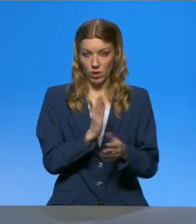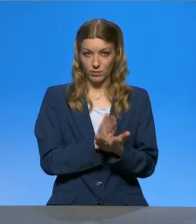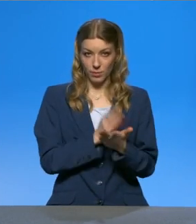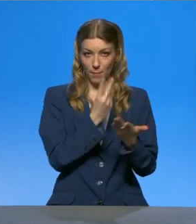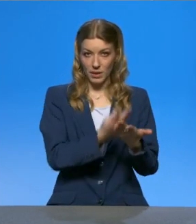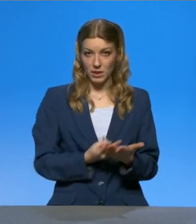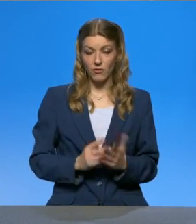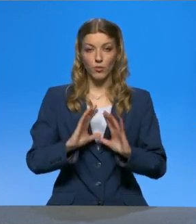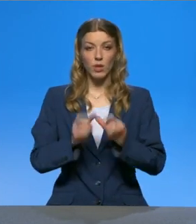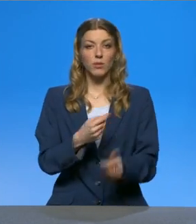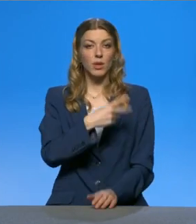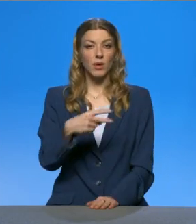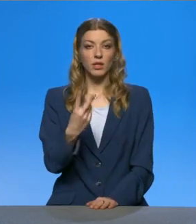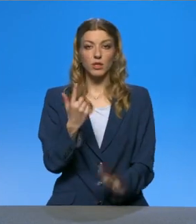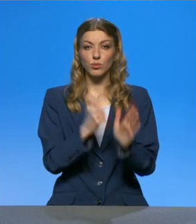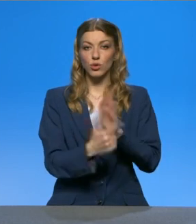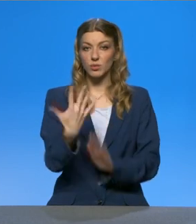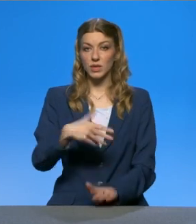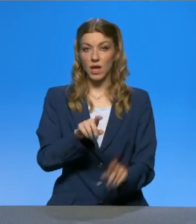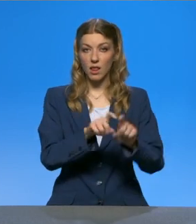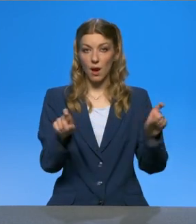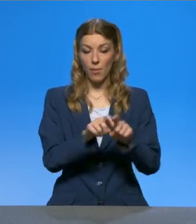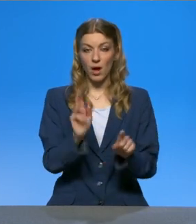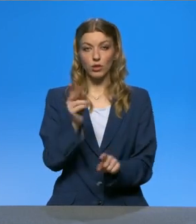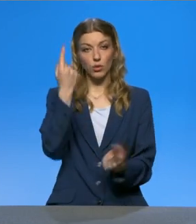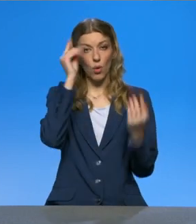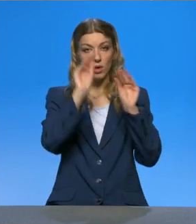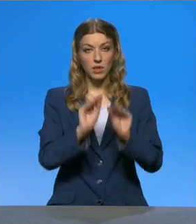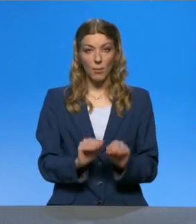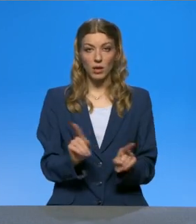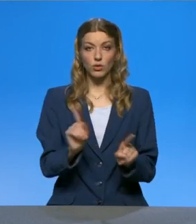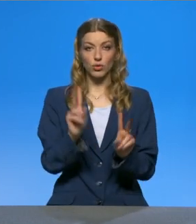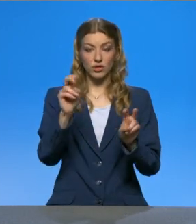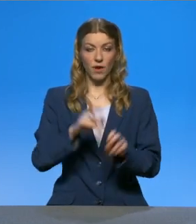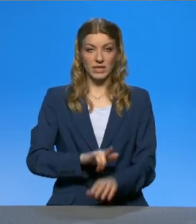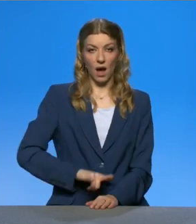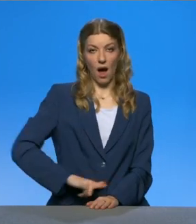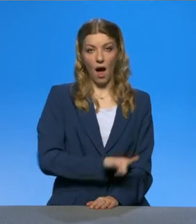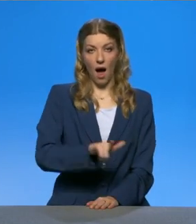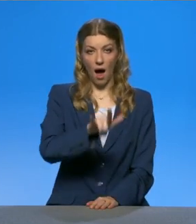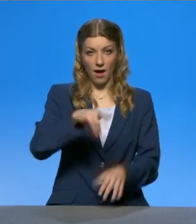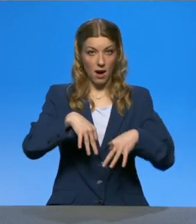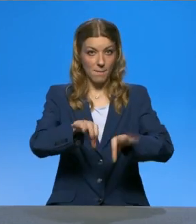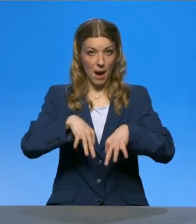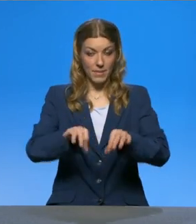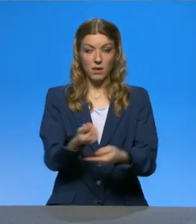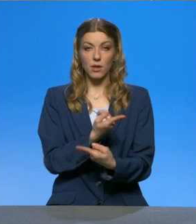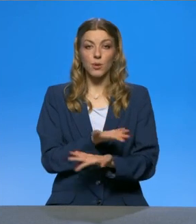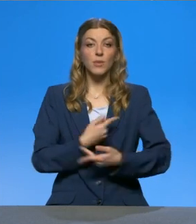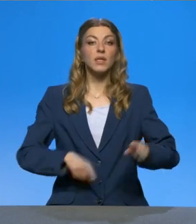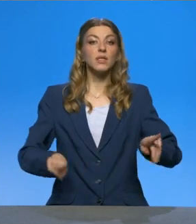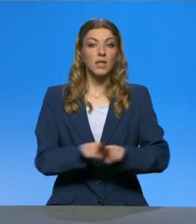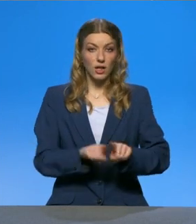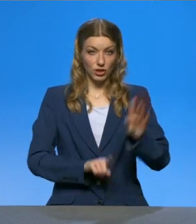порядка 750 компаний, которые разрабатывают то, что называется аэромобилями. И мы тоже начинаем эту работу активно.